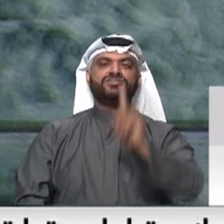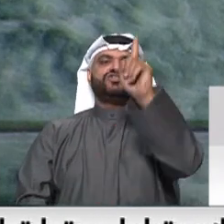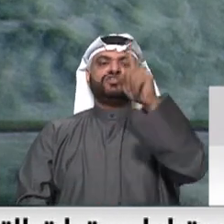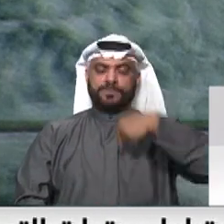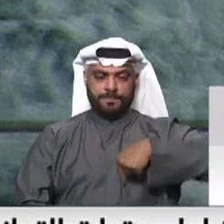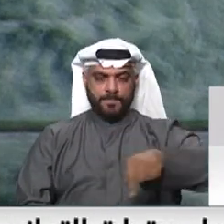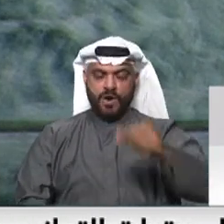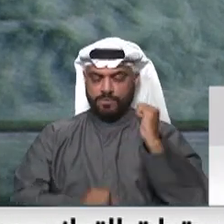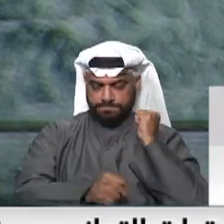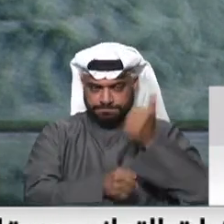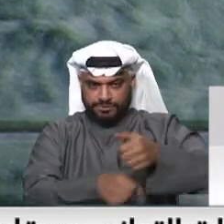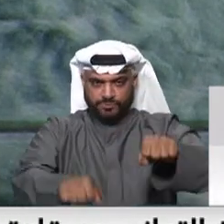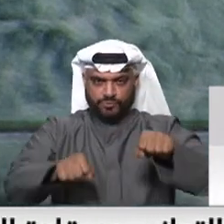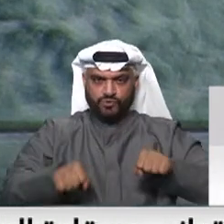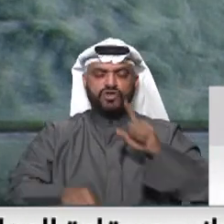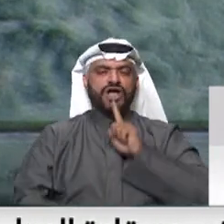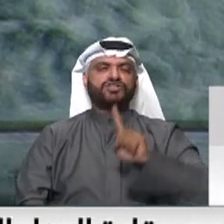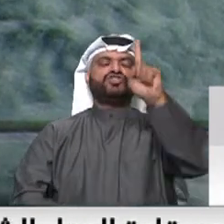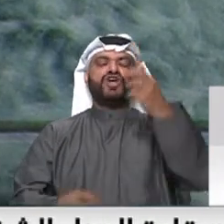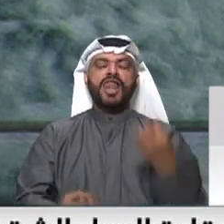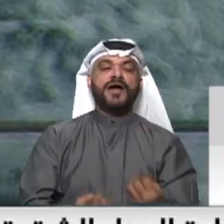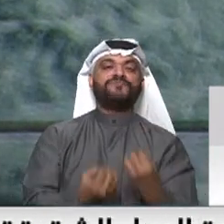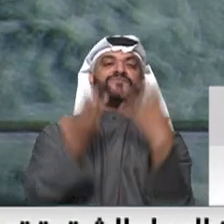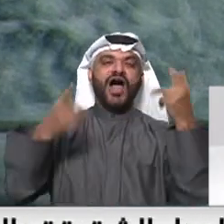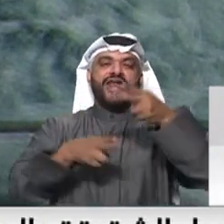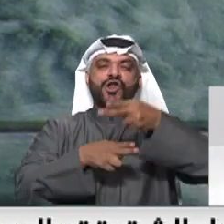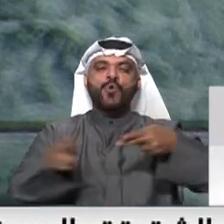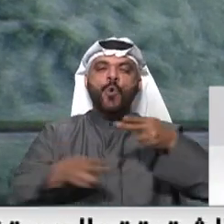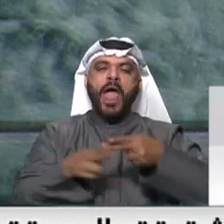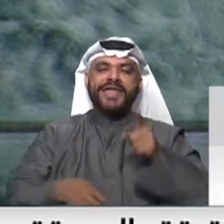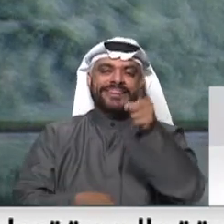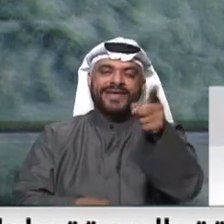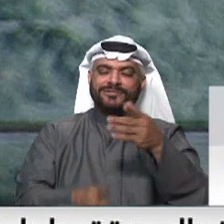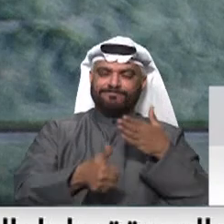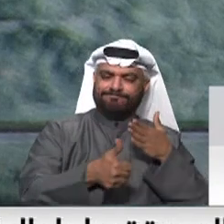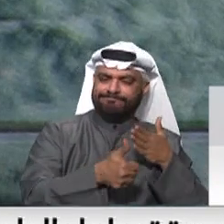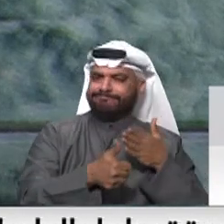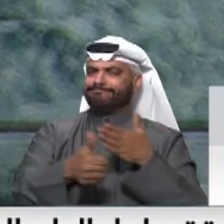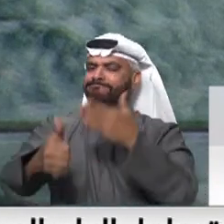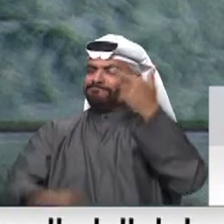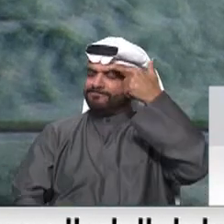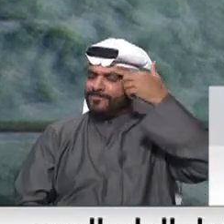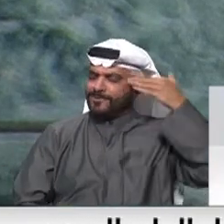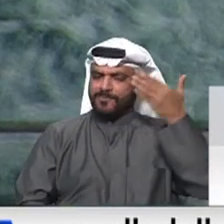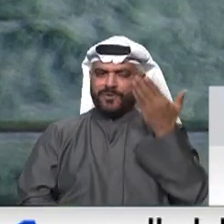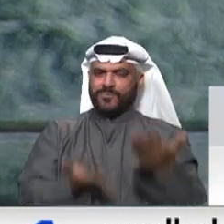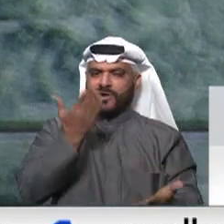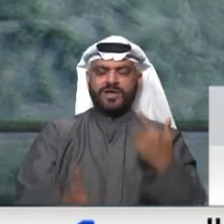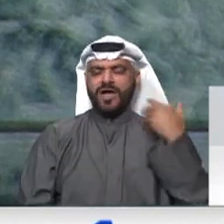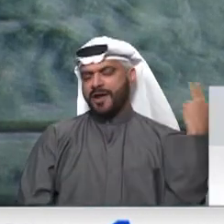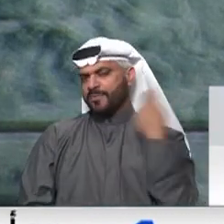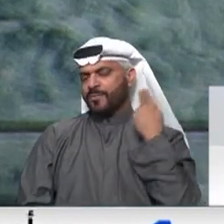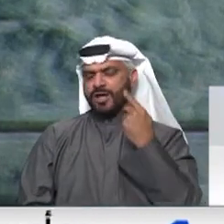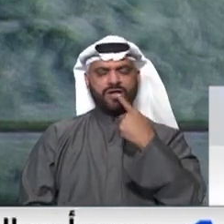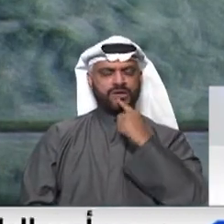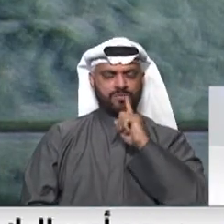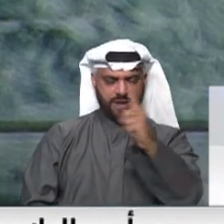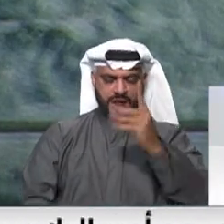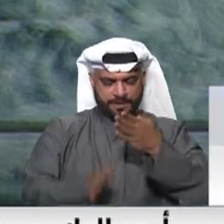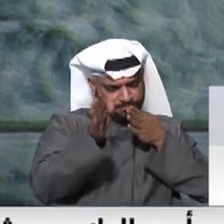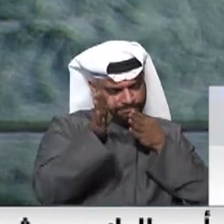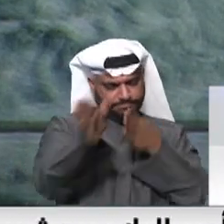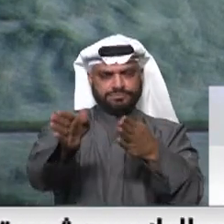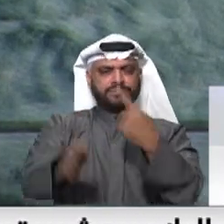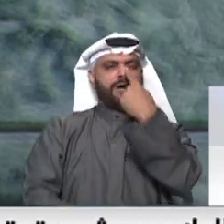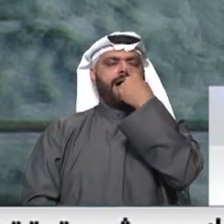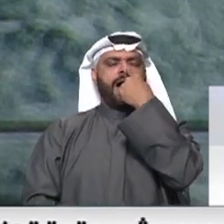المسيرة موقنين بقدم مشرق تحت قيادتكم الرشيدة، وإننا على العهد ملتزمون